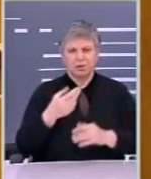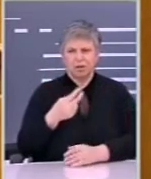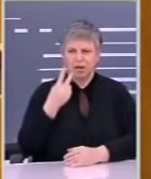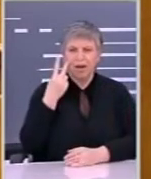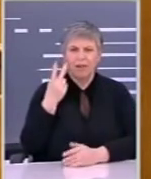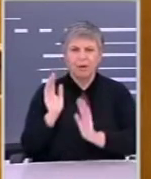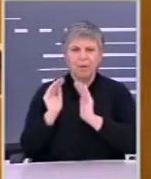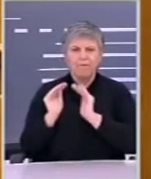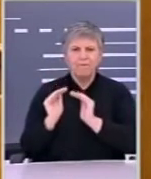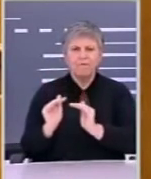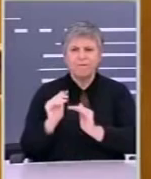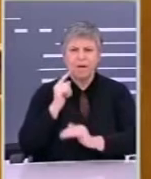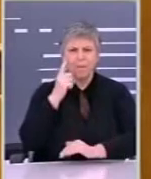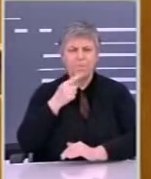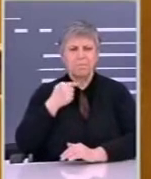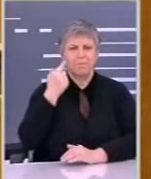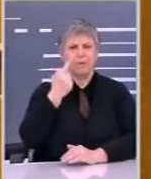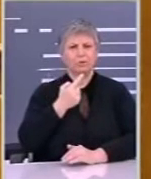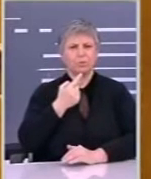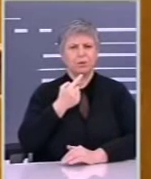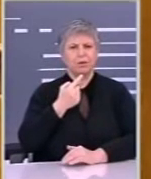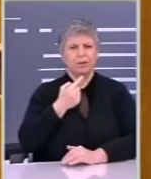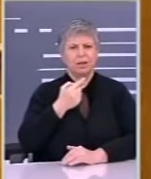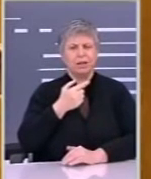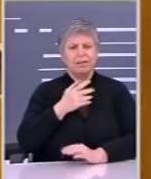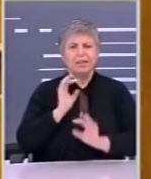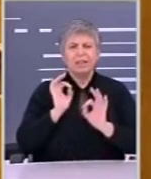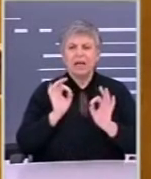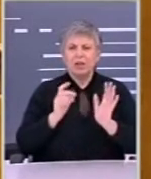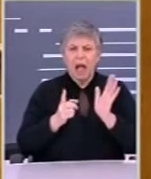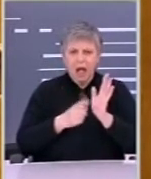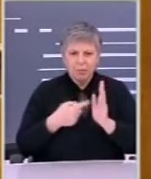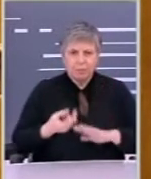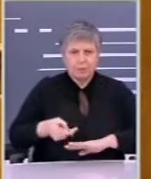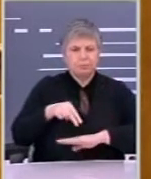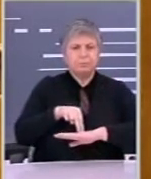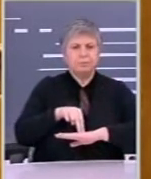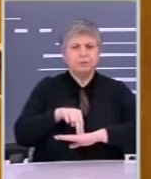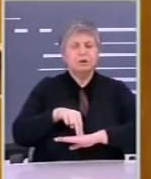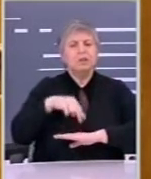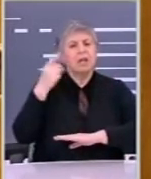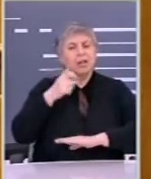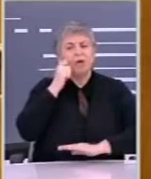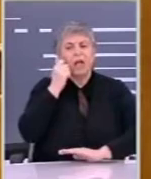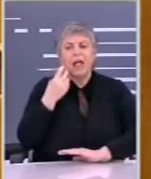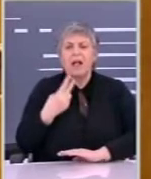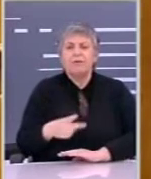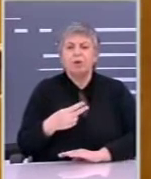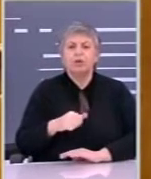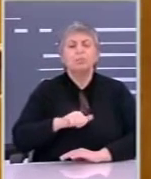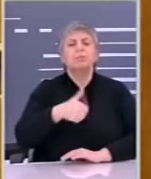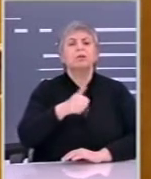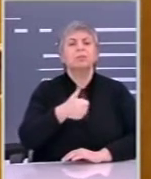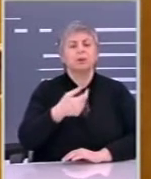δεν, έστω με ευκαιρία αυτή την συζήτηση, δεν κάνετε στοιχειώδη αυτοκριτική. Βεβαίως σας συνιστώ, το πρώτο πράγμα που έχετε